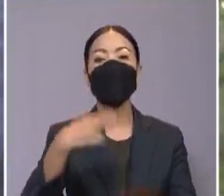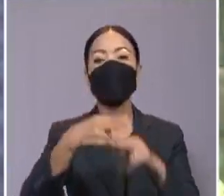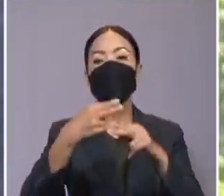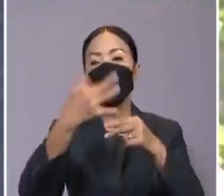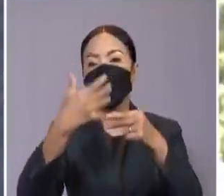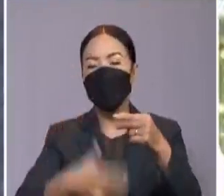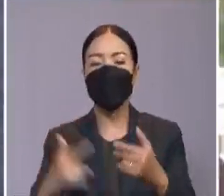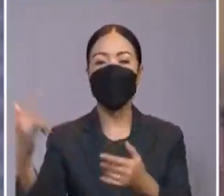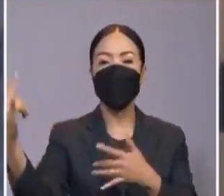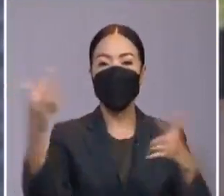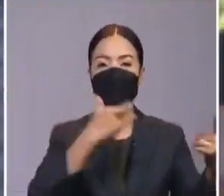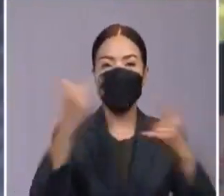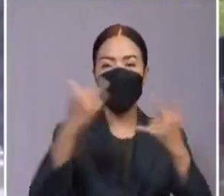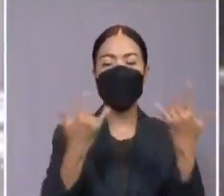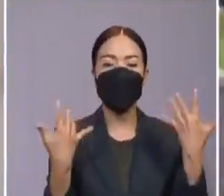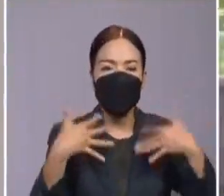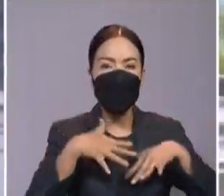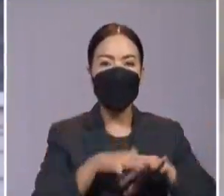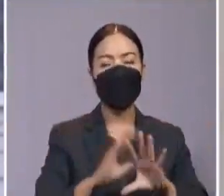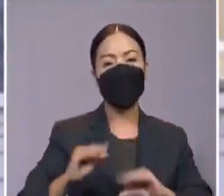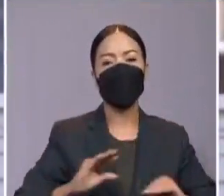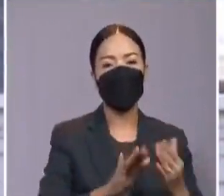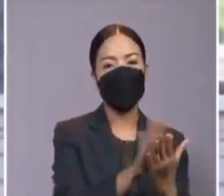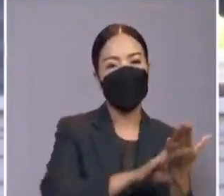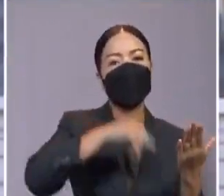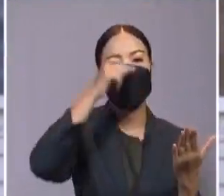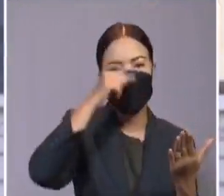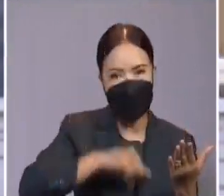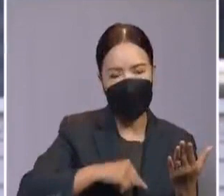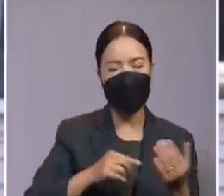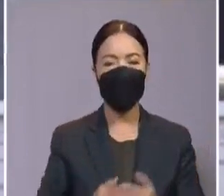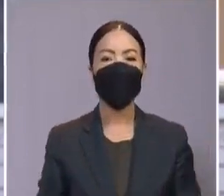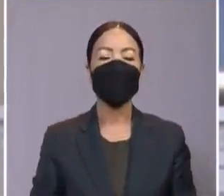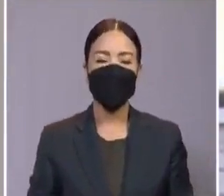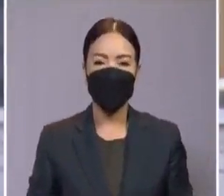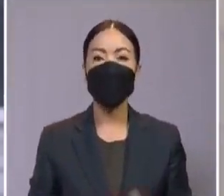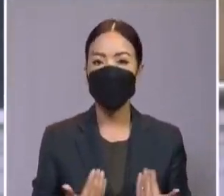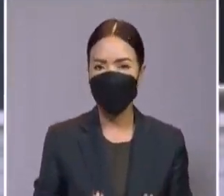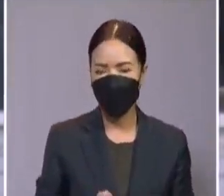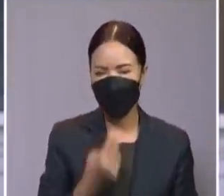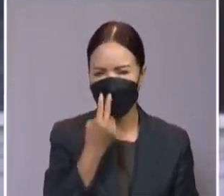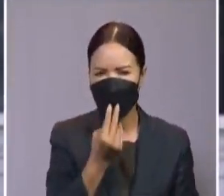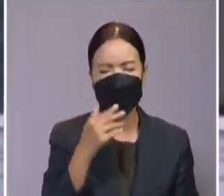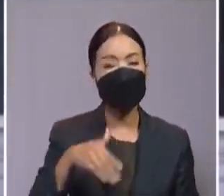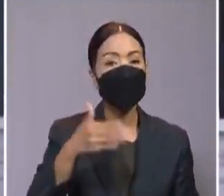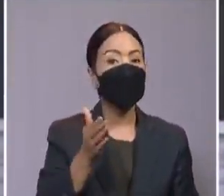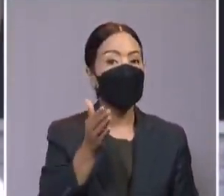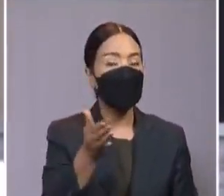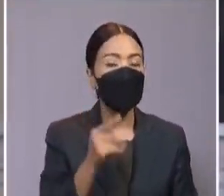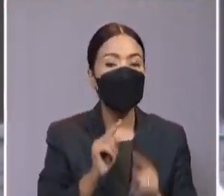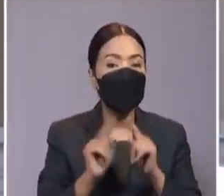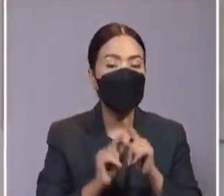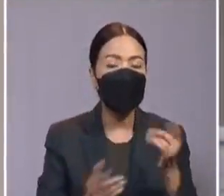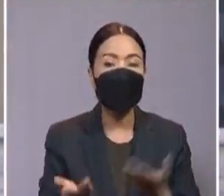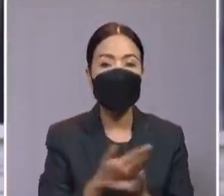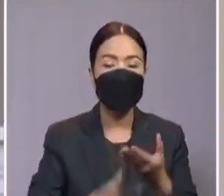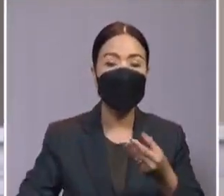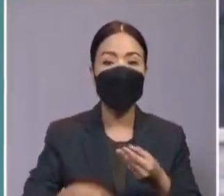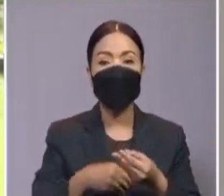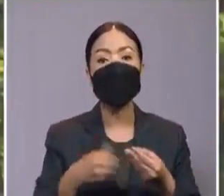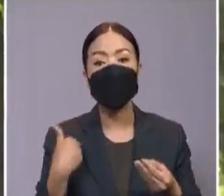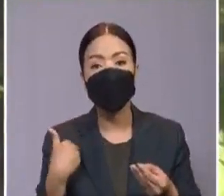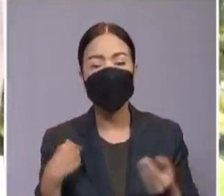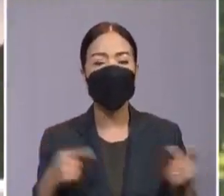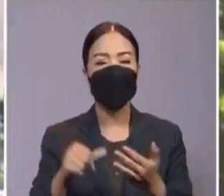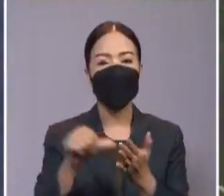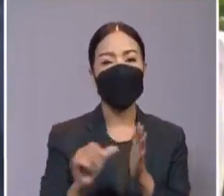พิเศษที่จะเดินทางมาร่วมประชุมสุดยอดผู้นำที่ประเทศไทยแล้วนะคะนอกจากนี้ก็ต้องติดตามด้วยนะคะว่าจะมีการหารือเพิ่มเติมเรื่องของ